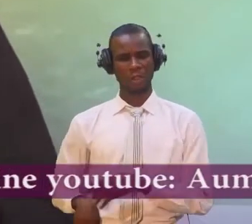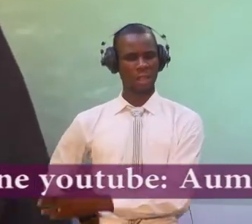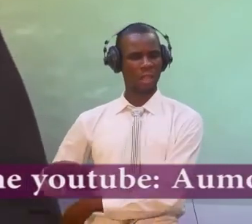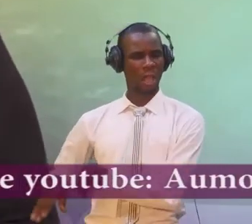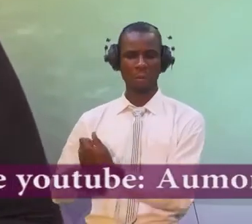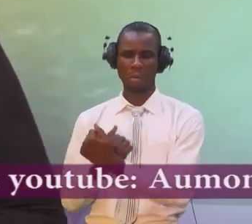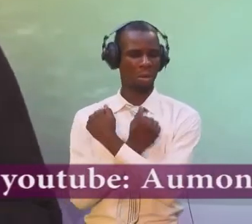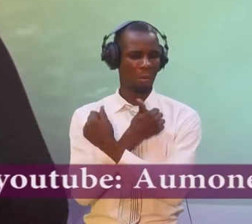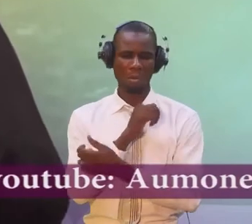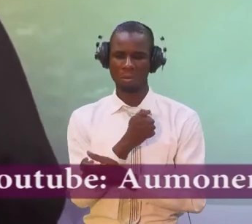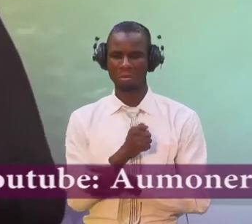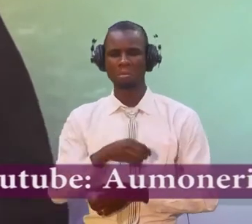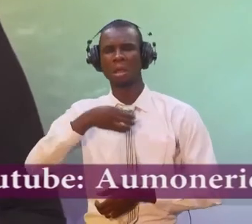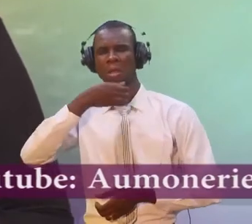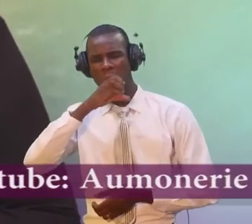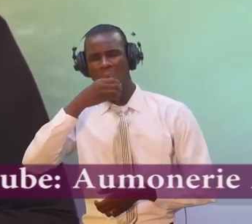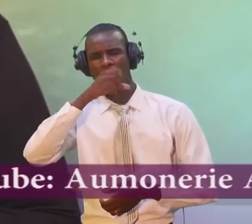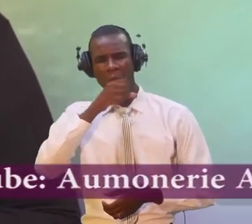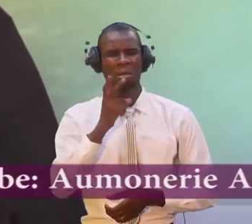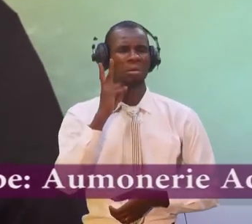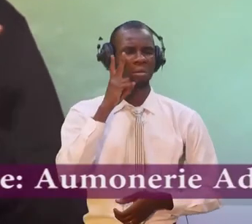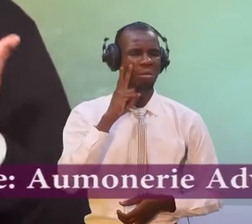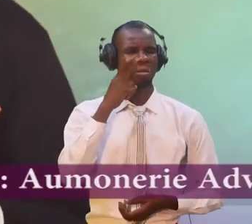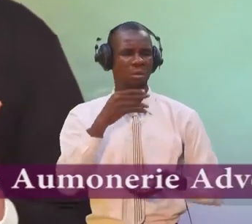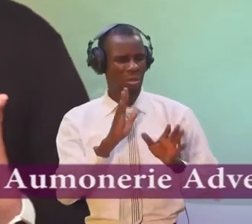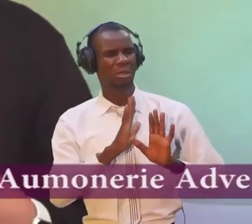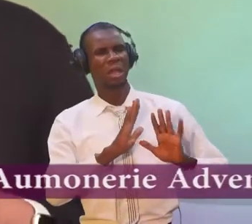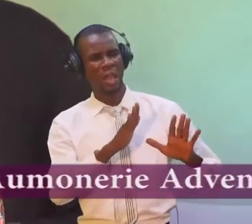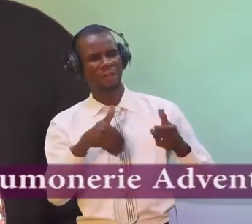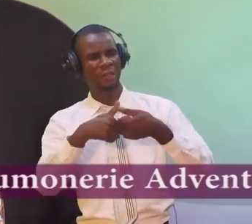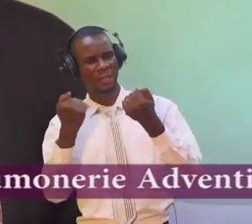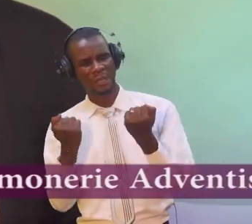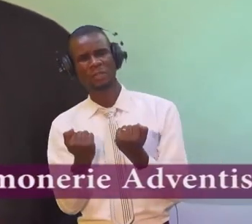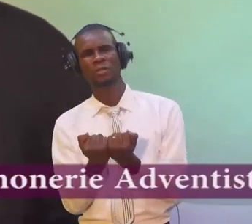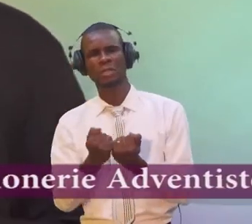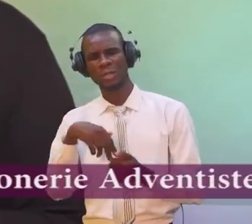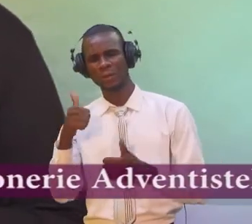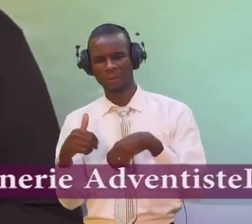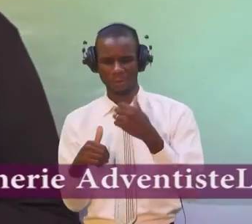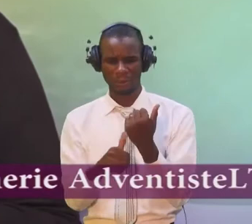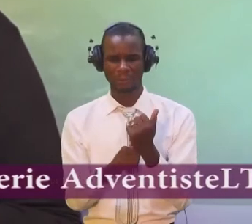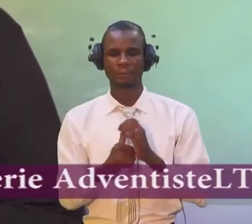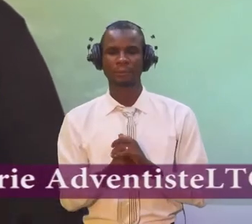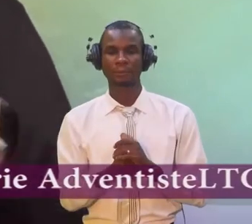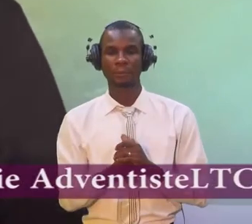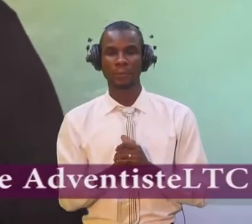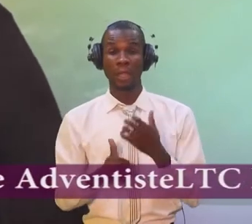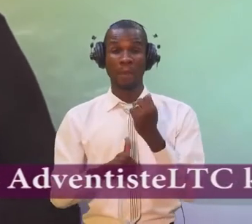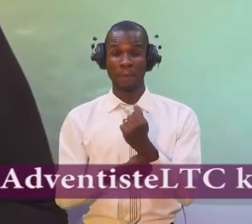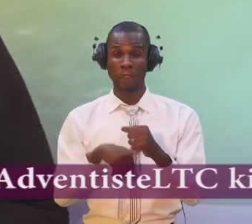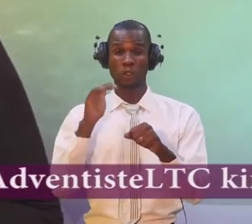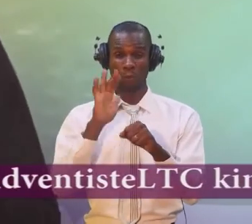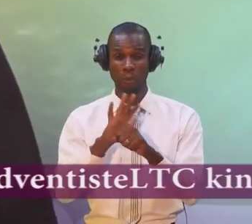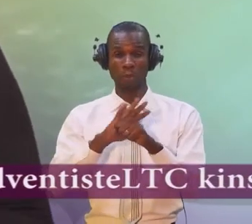Na wengine wa hata matendo ya vitendo vya ndoa hawana haja nayo tena. Na wengine wana hawataki tena